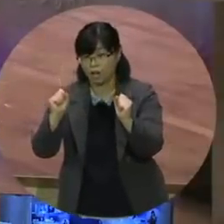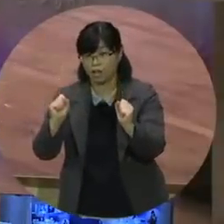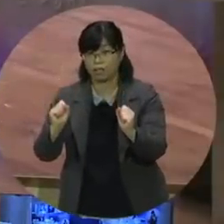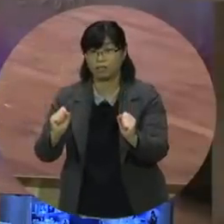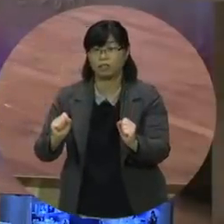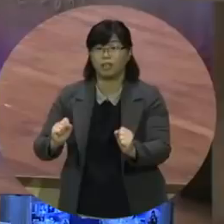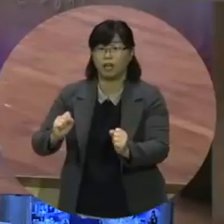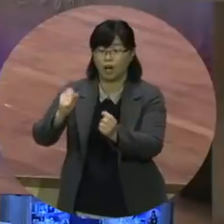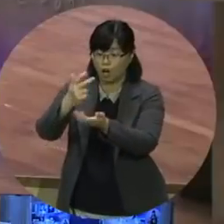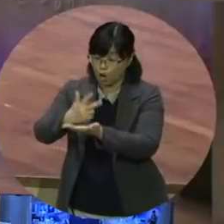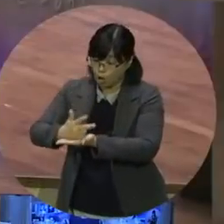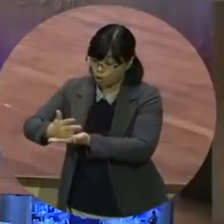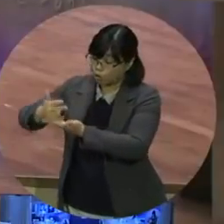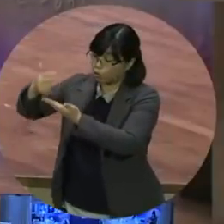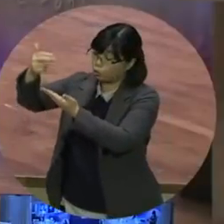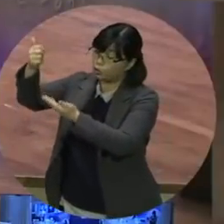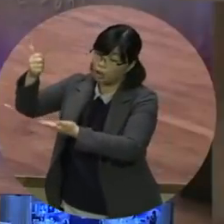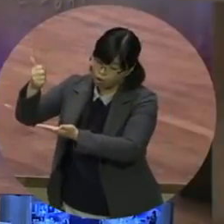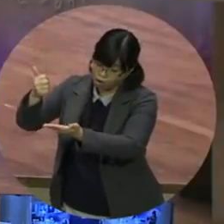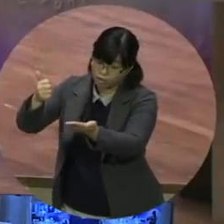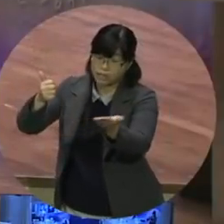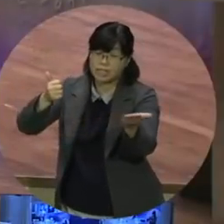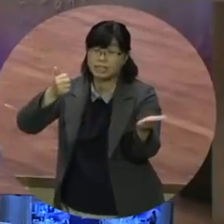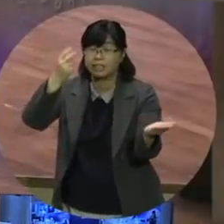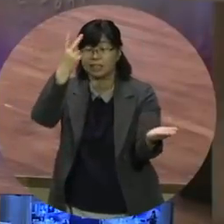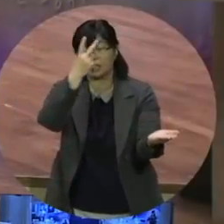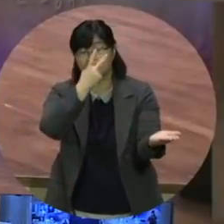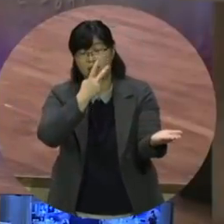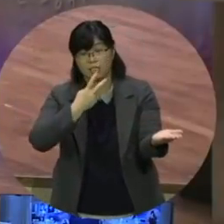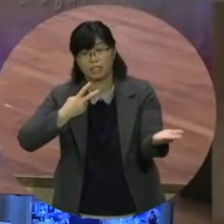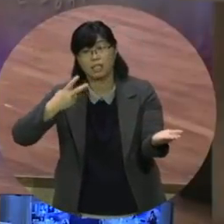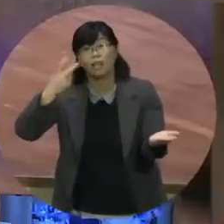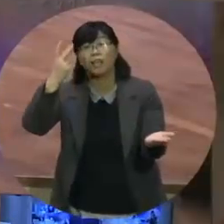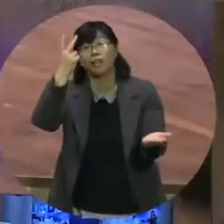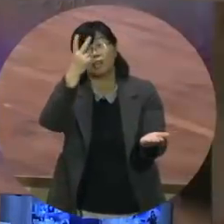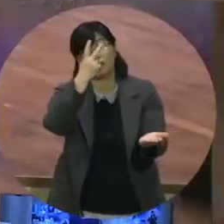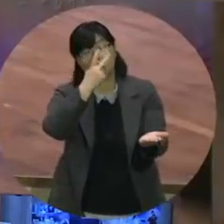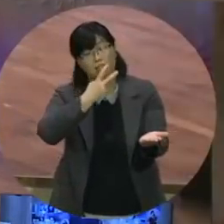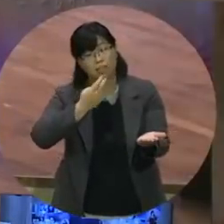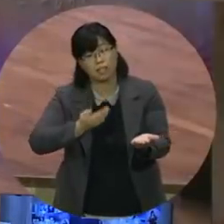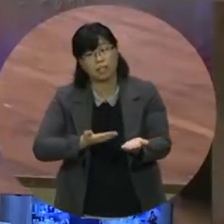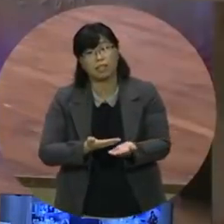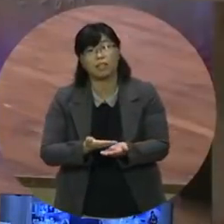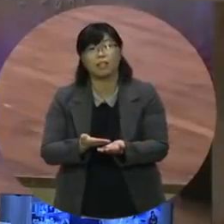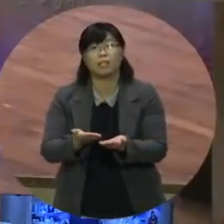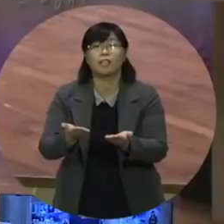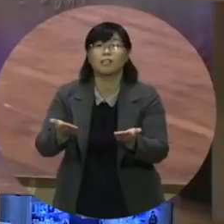주 나를 지키리라.